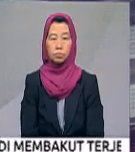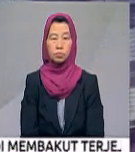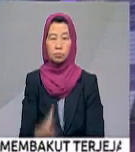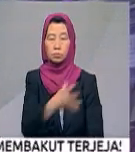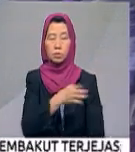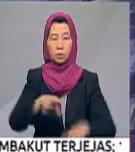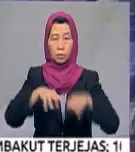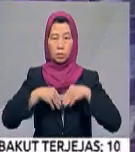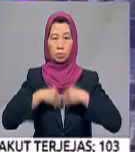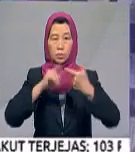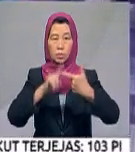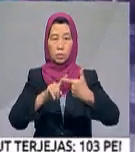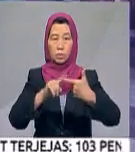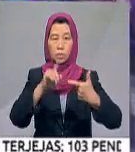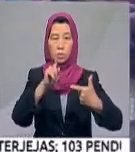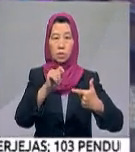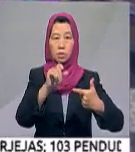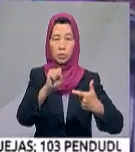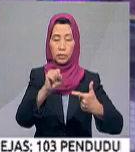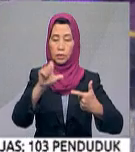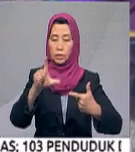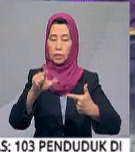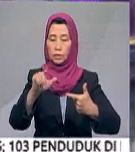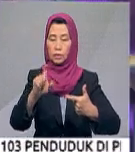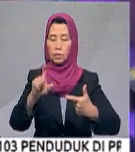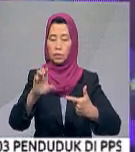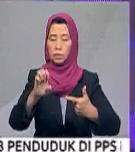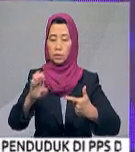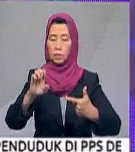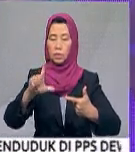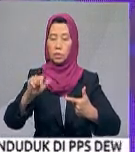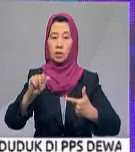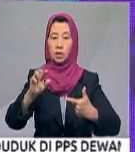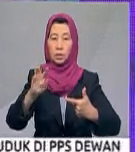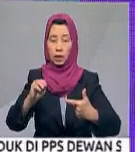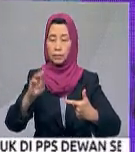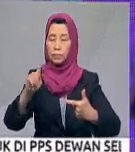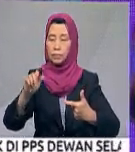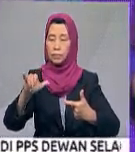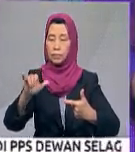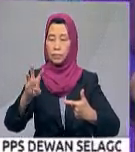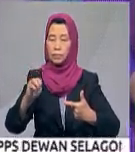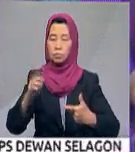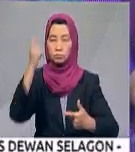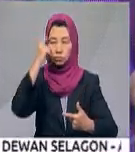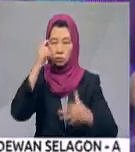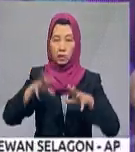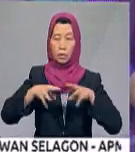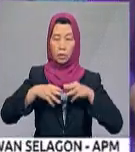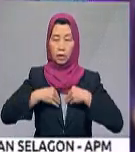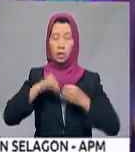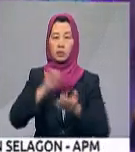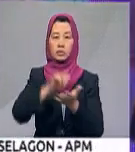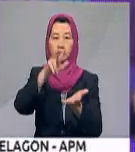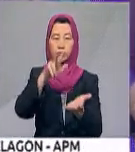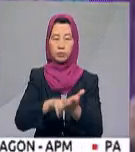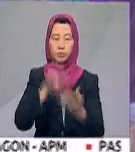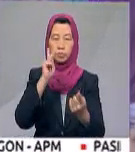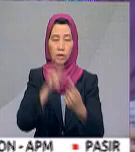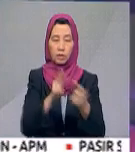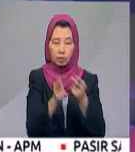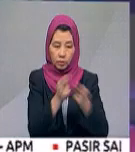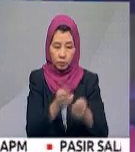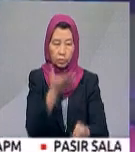Manakala penerima lain, Tan Sri Lee Lam Tai, yang juga aktivis sosial, menganggap anugerah diterimanya adalah merupakan pengiktirafan kepada